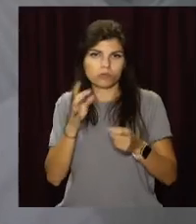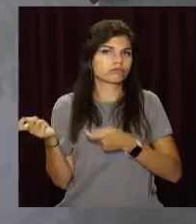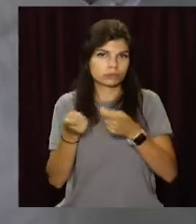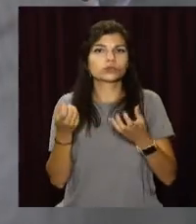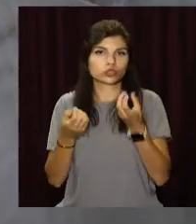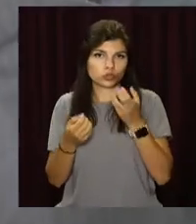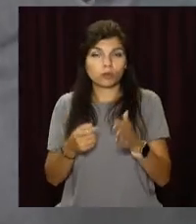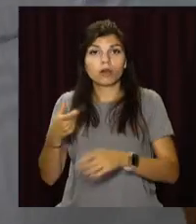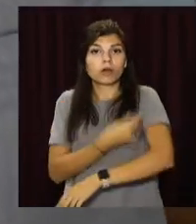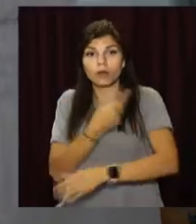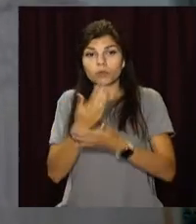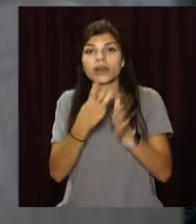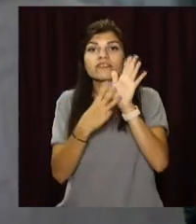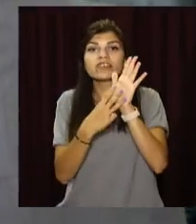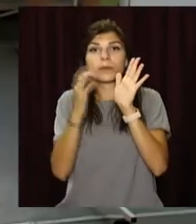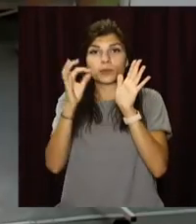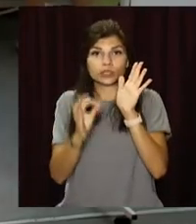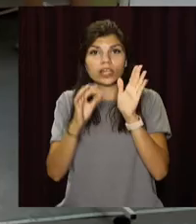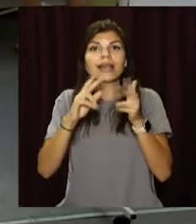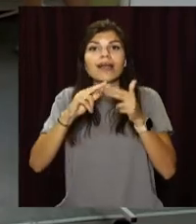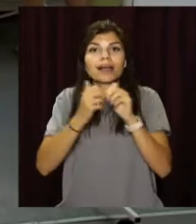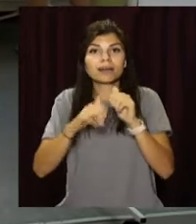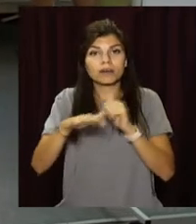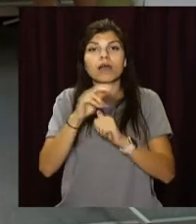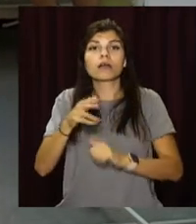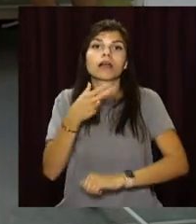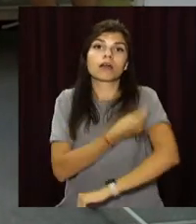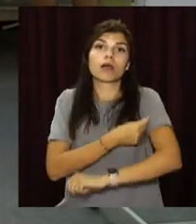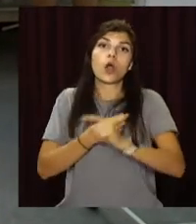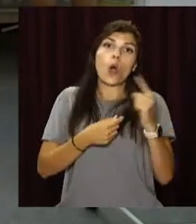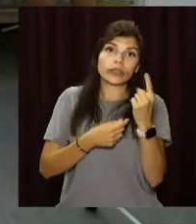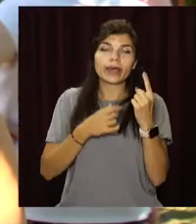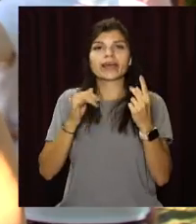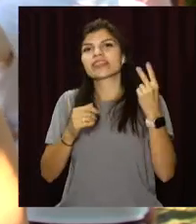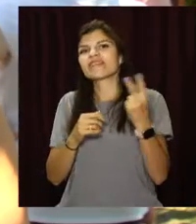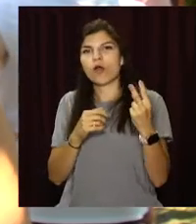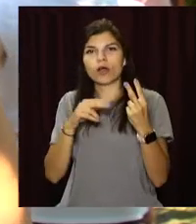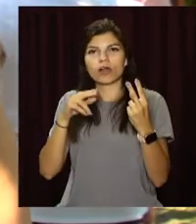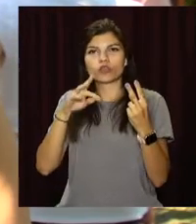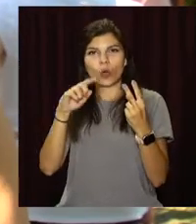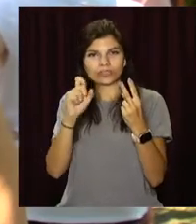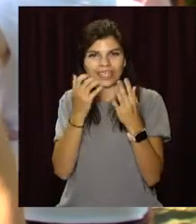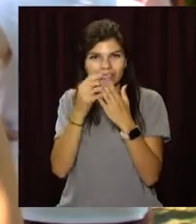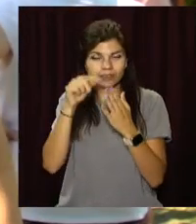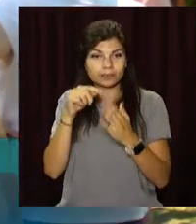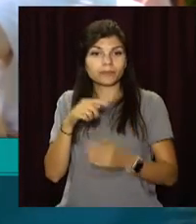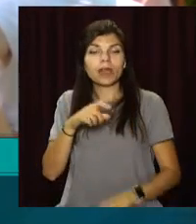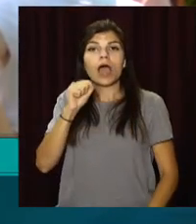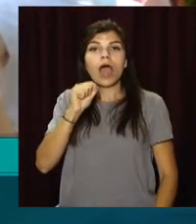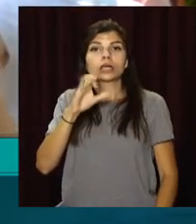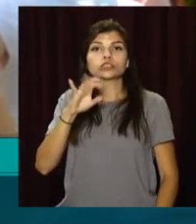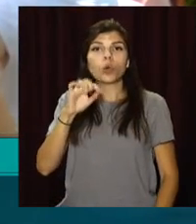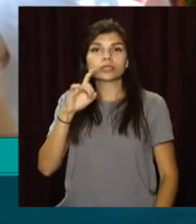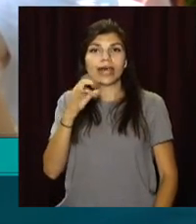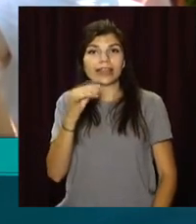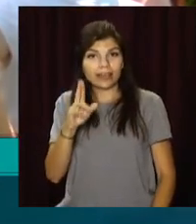Загалом на сьогодні імунізувалися 8% кам'янчан. Як одинарною дозою, так і подвійною. Ми вакцинувалися і